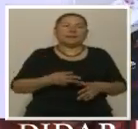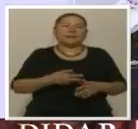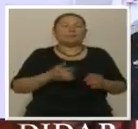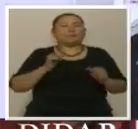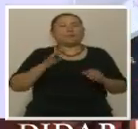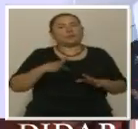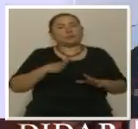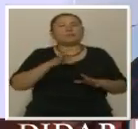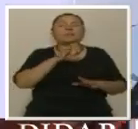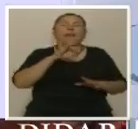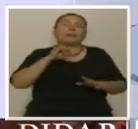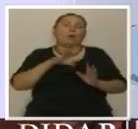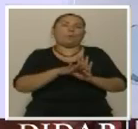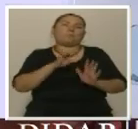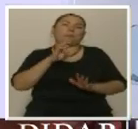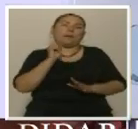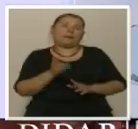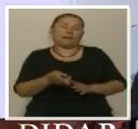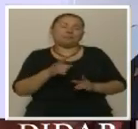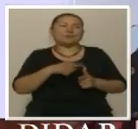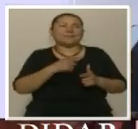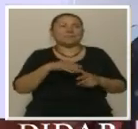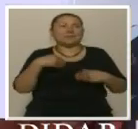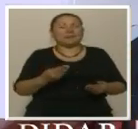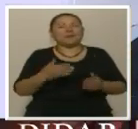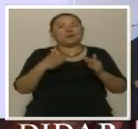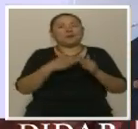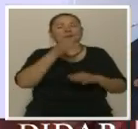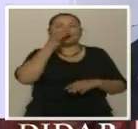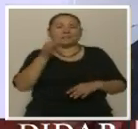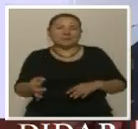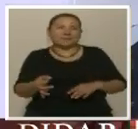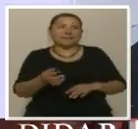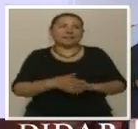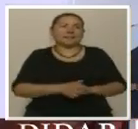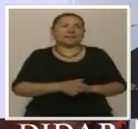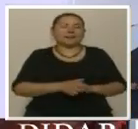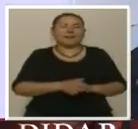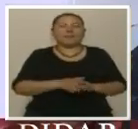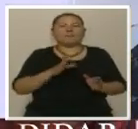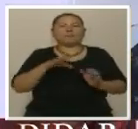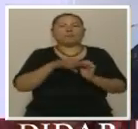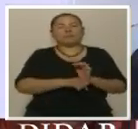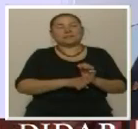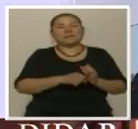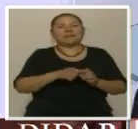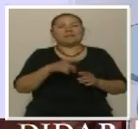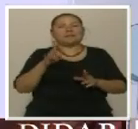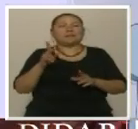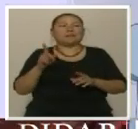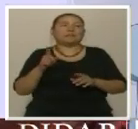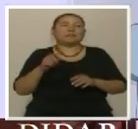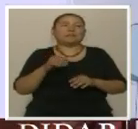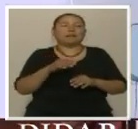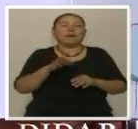Мүмкін сайлау бек деп қоямыз. Үйдегілерге айтып қойдық. Негізі осы бөпемді нағашылар қояды.